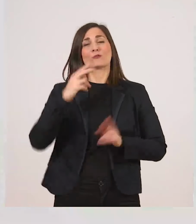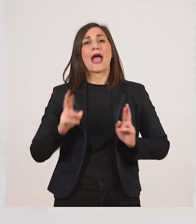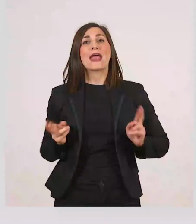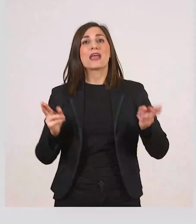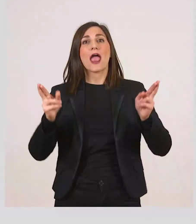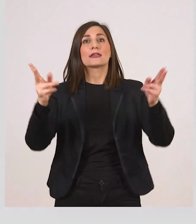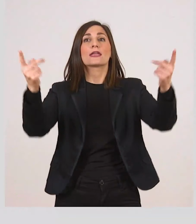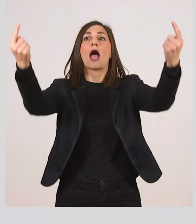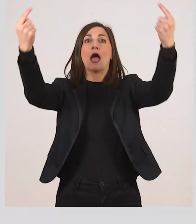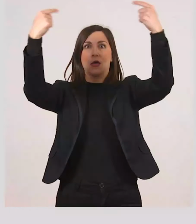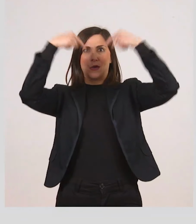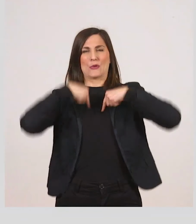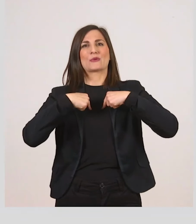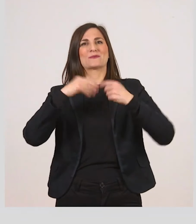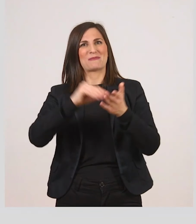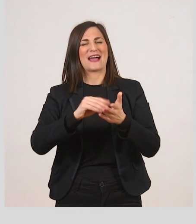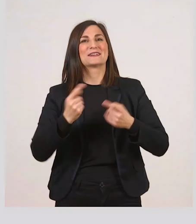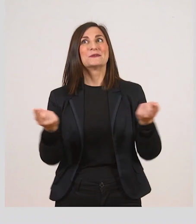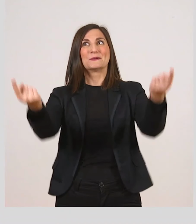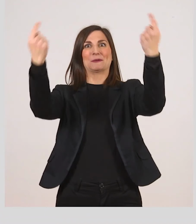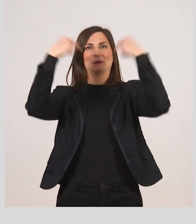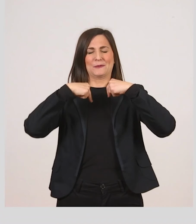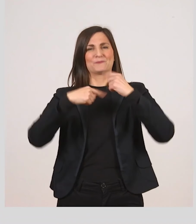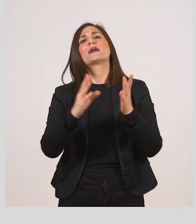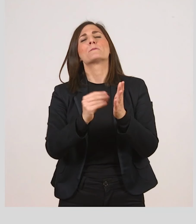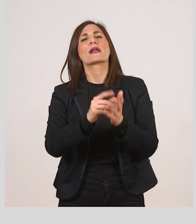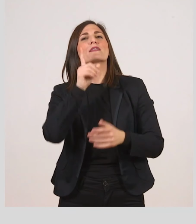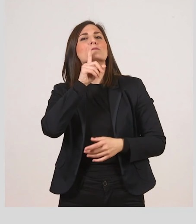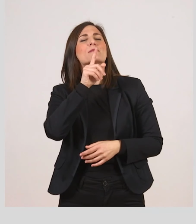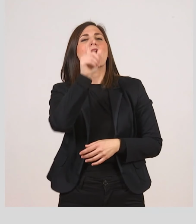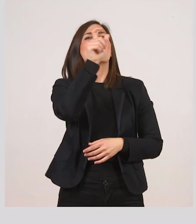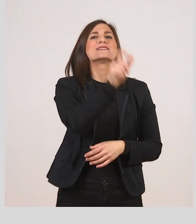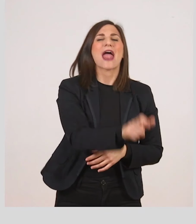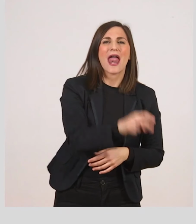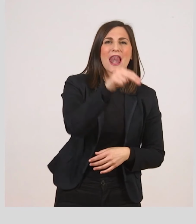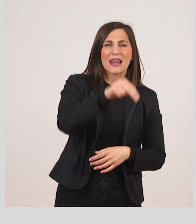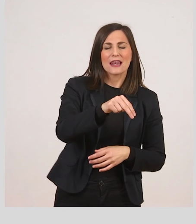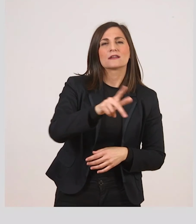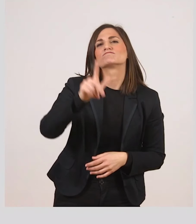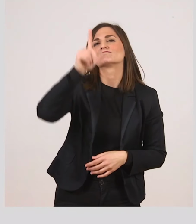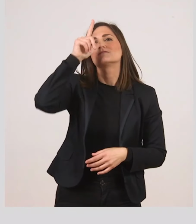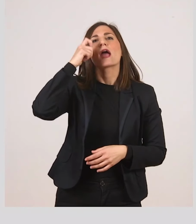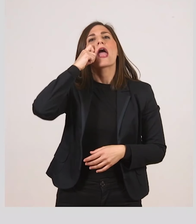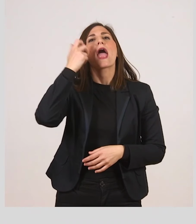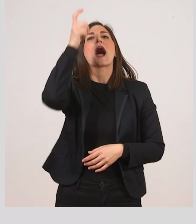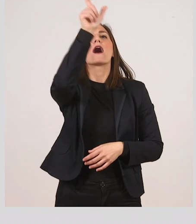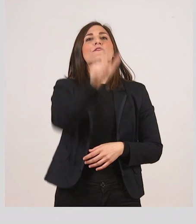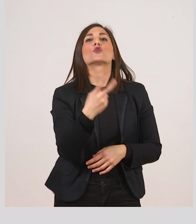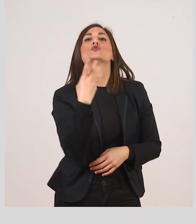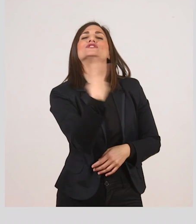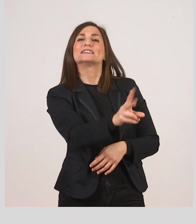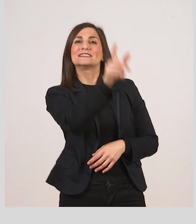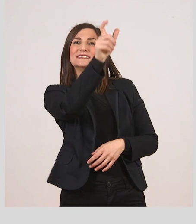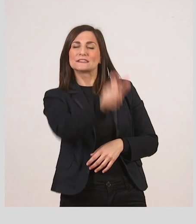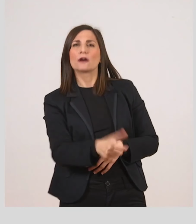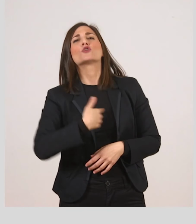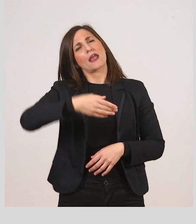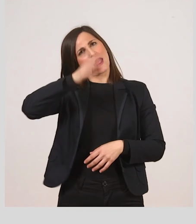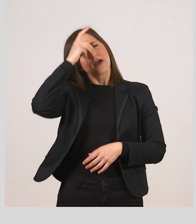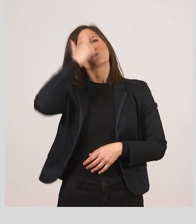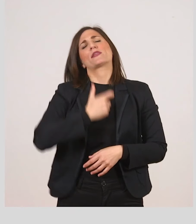ενέργεια του ρήματος. Ας δούμε ένα παράδειγμα. Η Νέλη καμαρώνει τον εαυτό της. Τον εαυτό της είναι η αυτοπαθής αντωνυμία. Μικρή